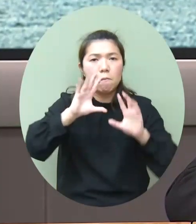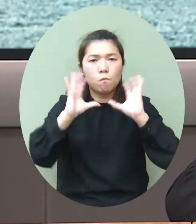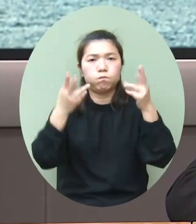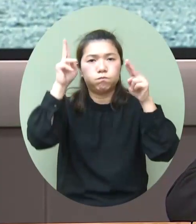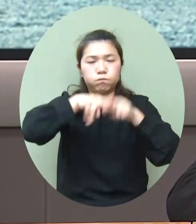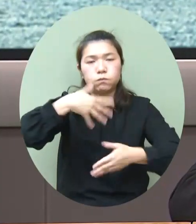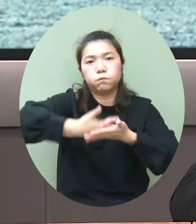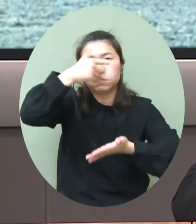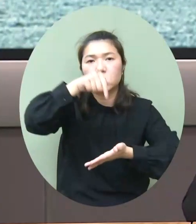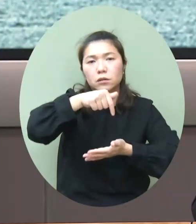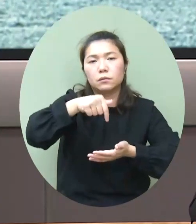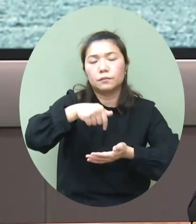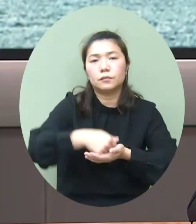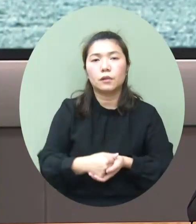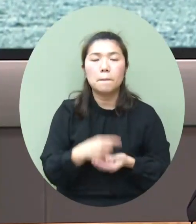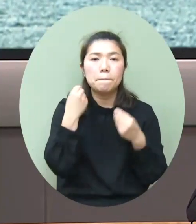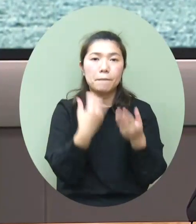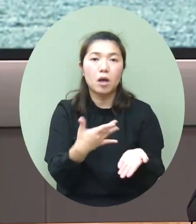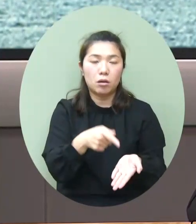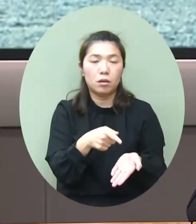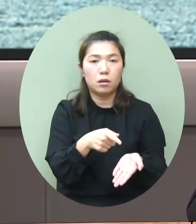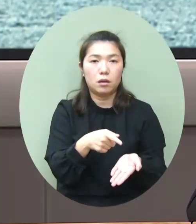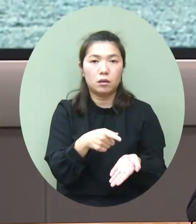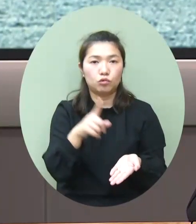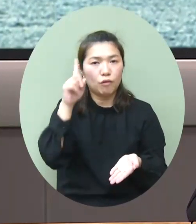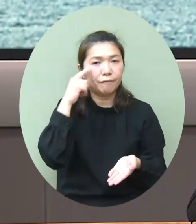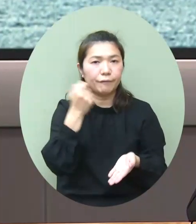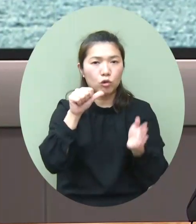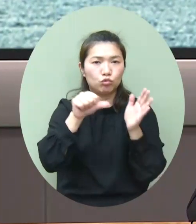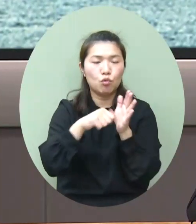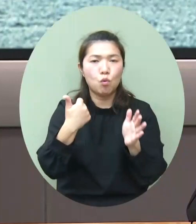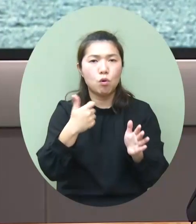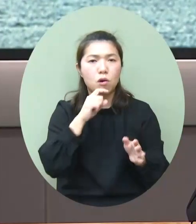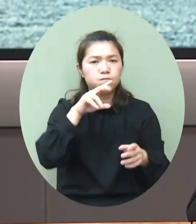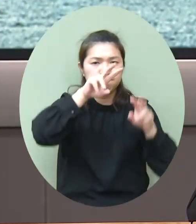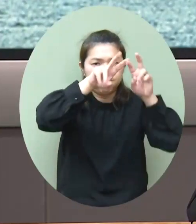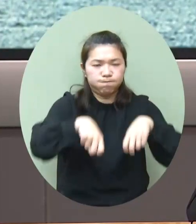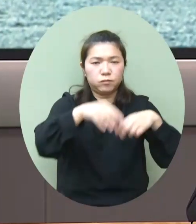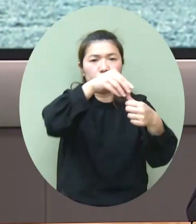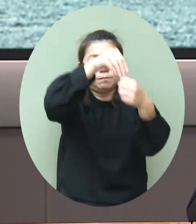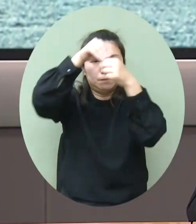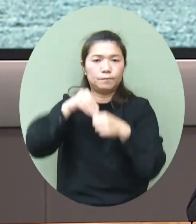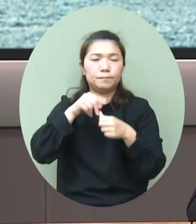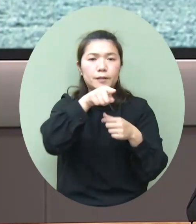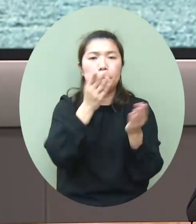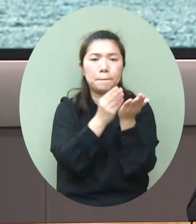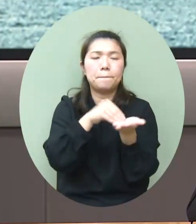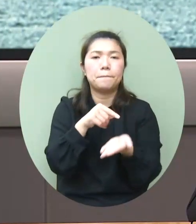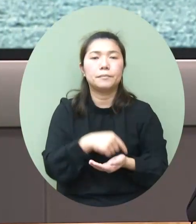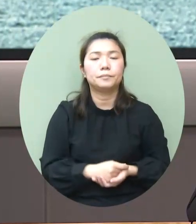些大厦进行围封的行动，尽量把这些个案能找出